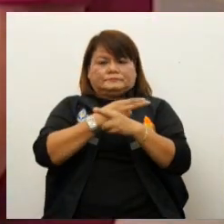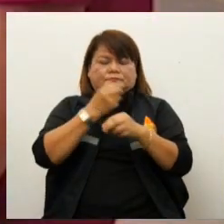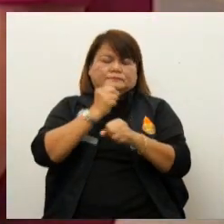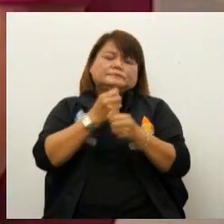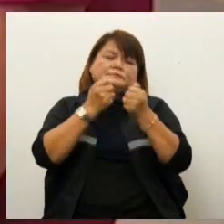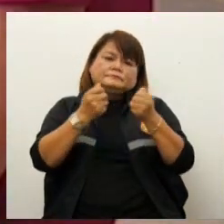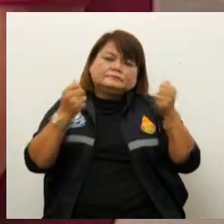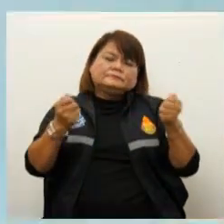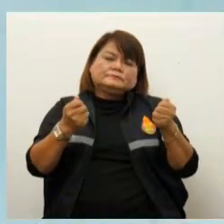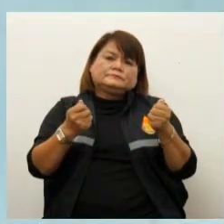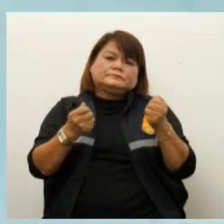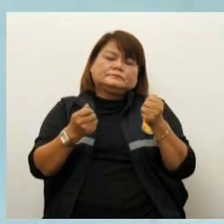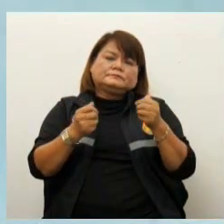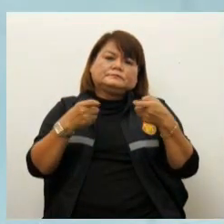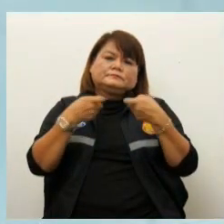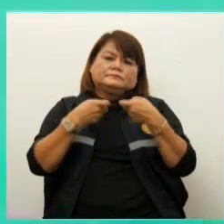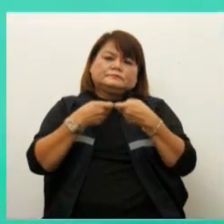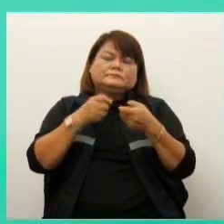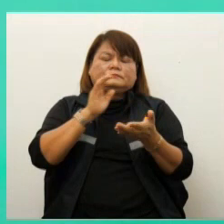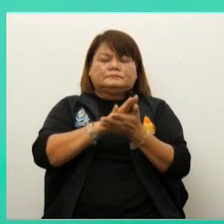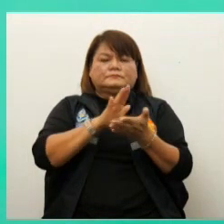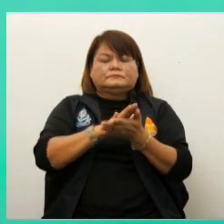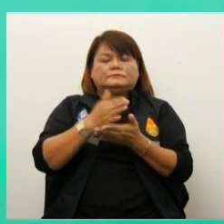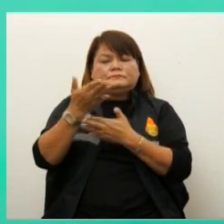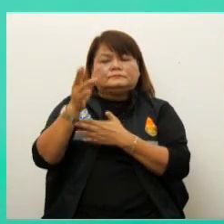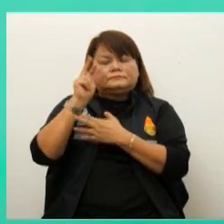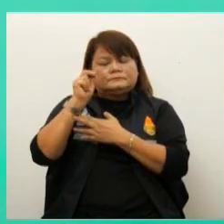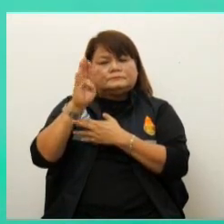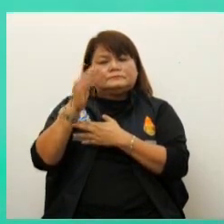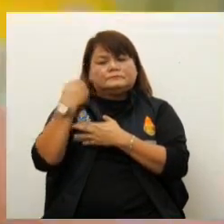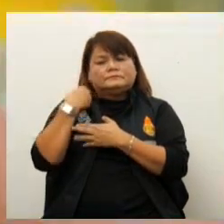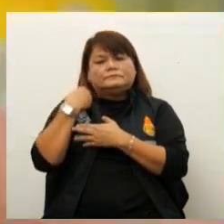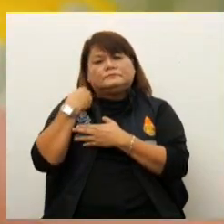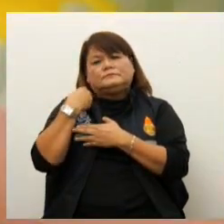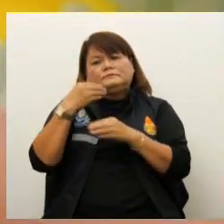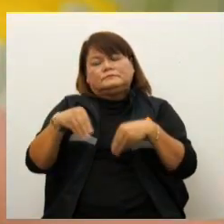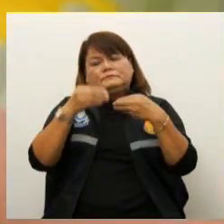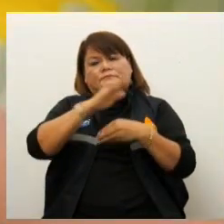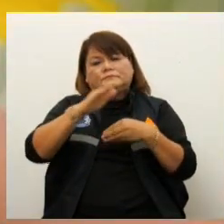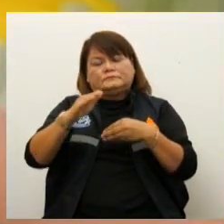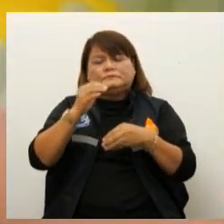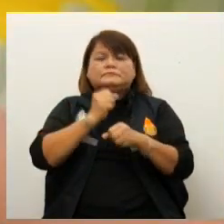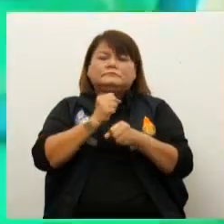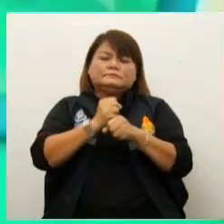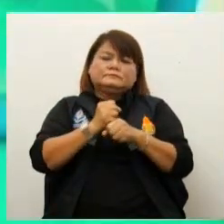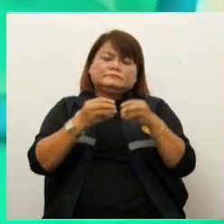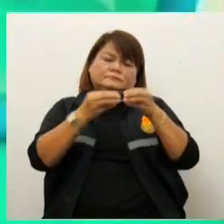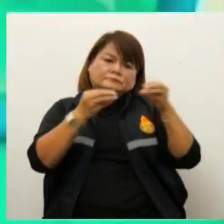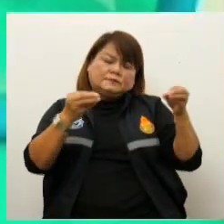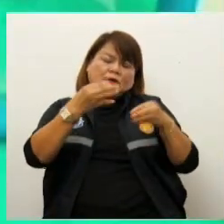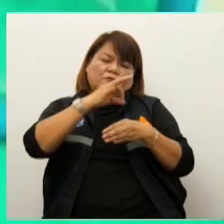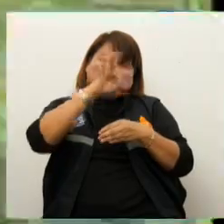อนิกส ์โรงเรียนนาบทวิทยาคมที่ให้นักเรียนได้ผลิตแคปซูลผงฟ้าทลายโจ